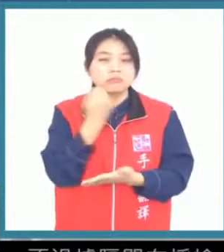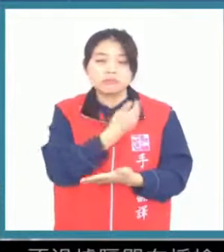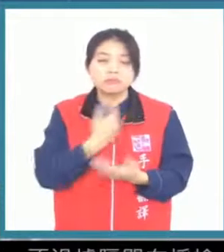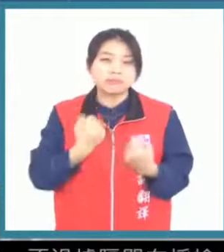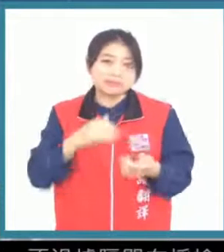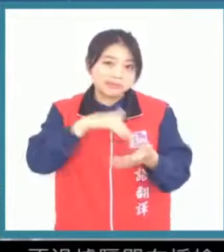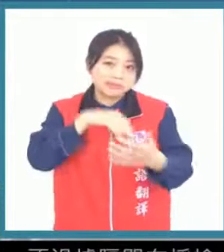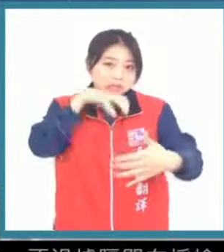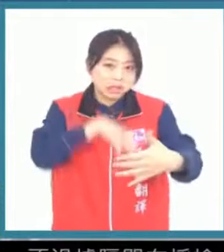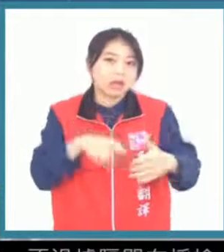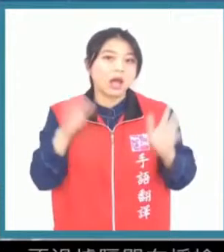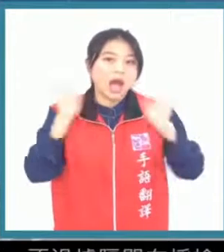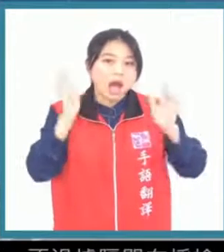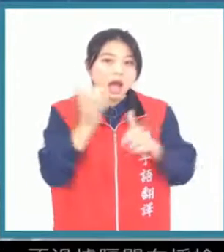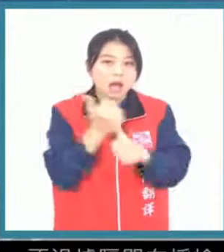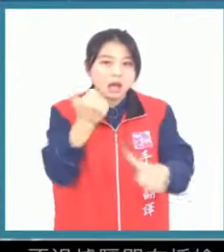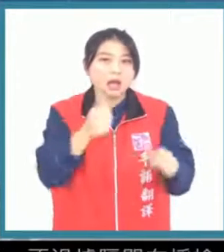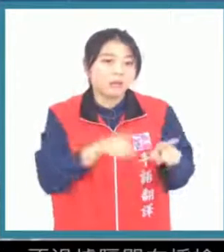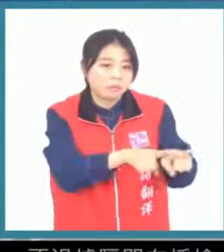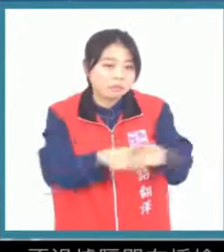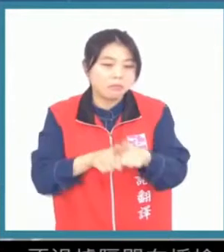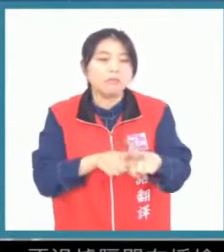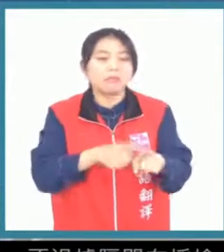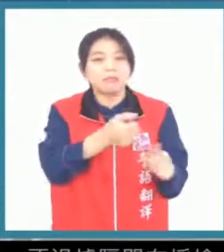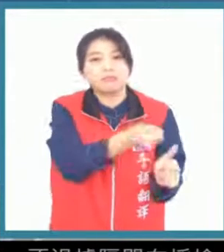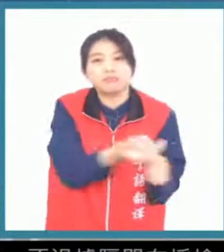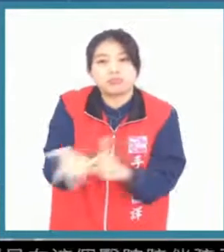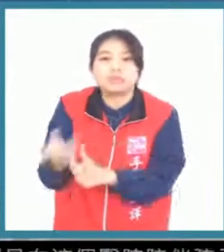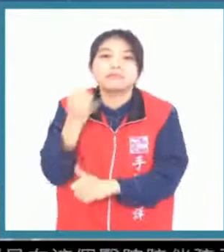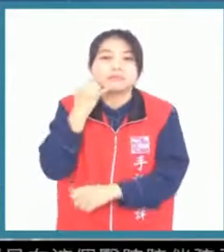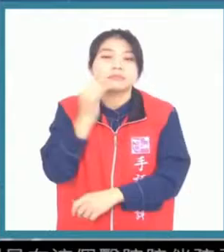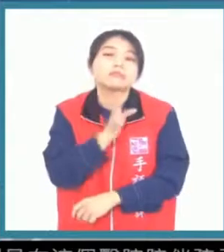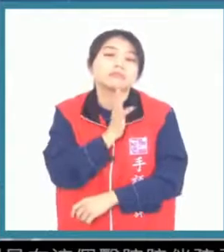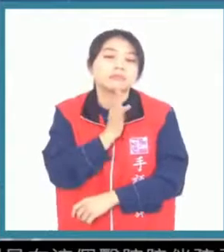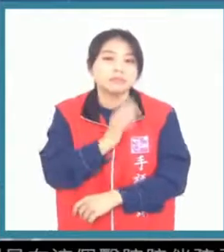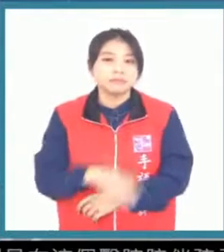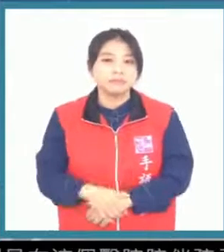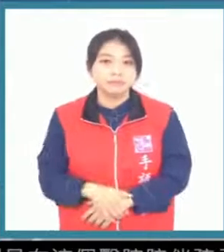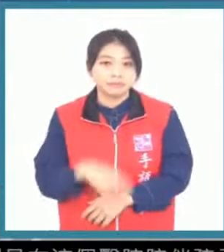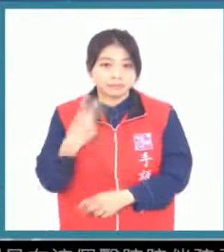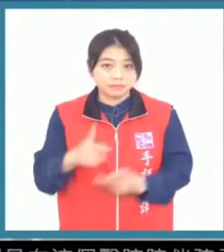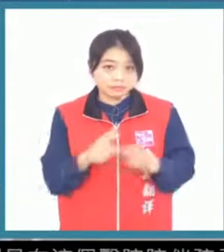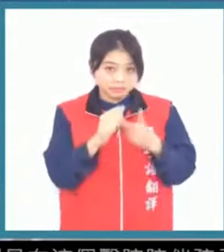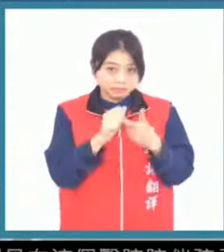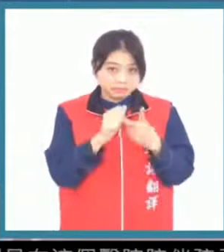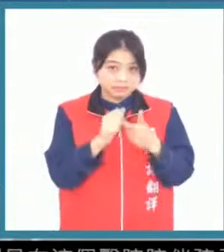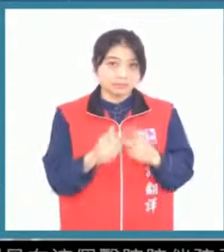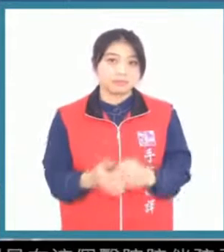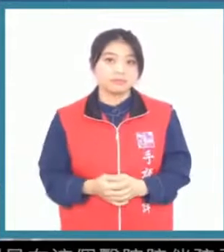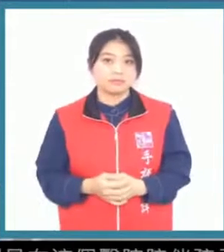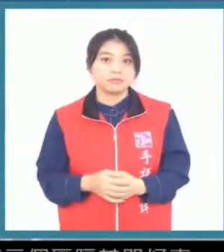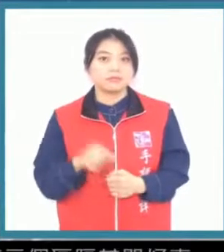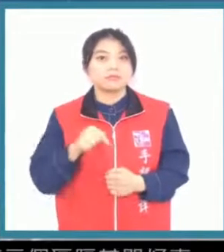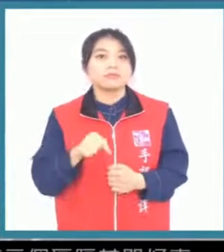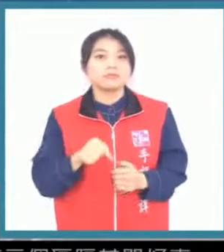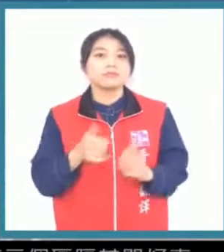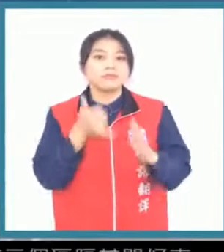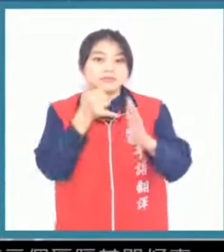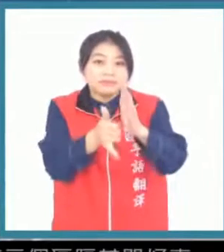伴孩子而确诊。那第二个居隔期间是居服员